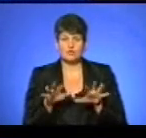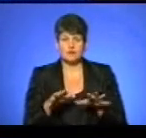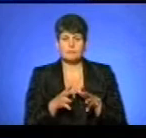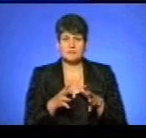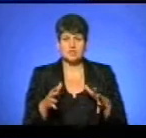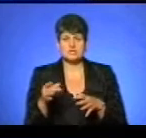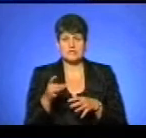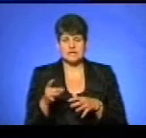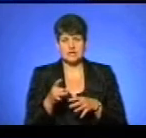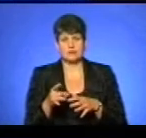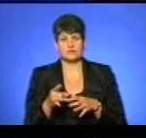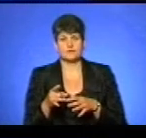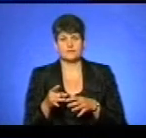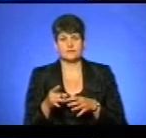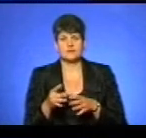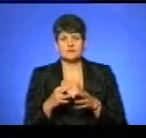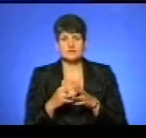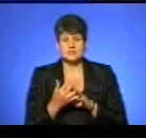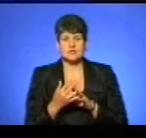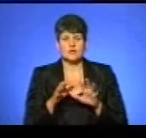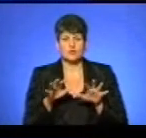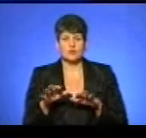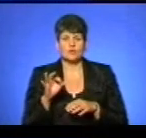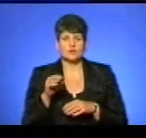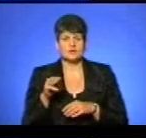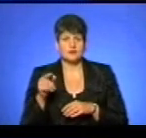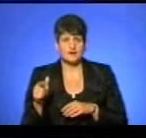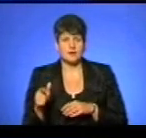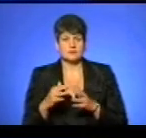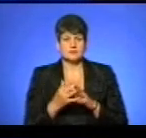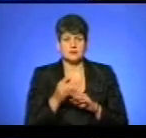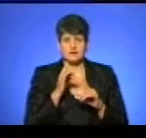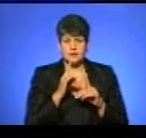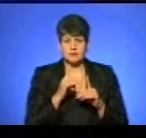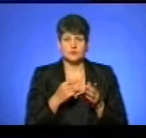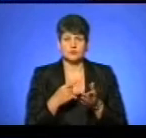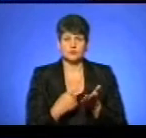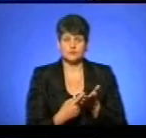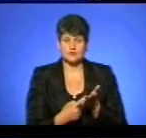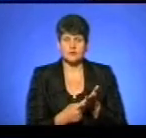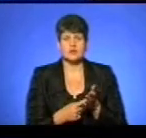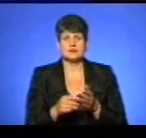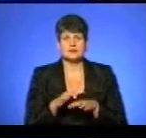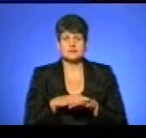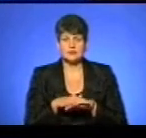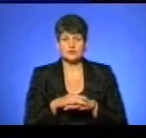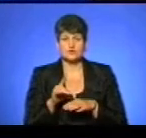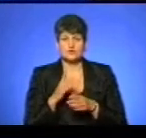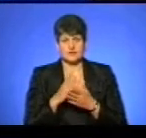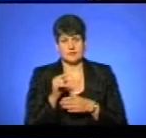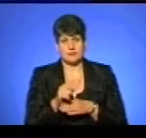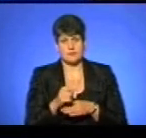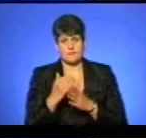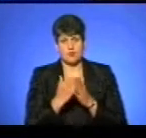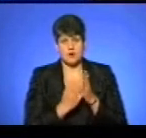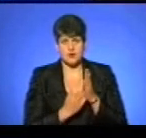районів позитивна робота сільських голів, голів ОТГ, селищних рад довели до відома населення про те, що є така програма.